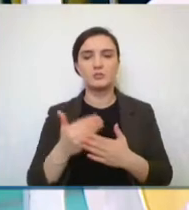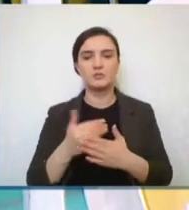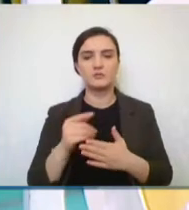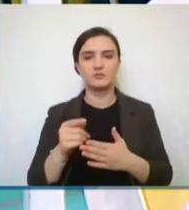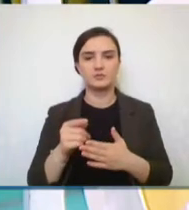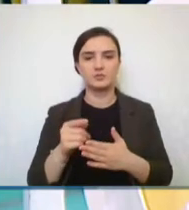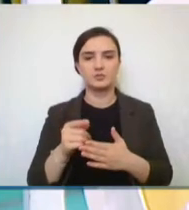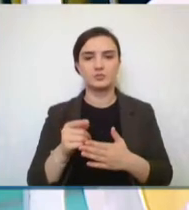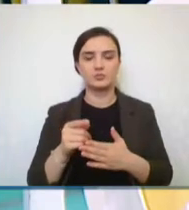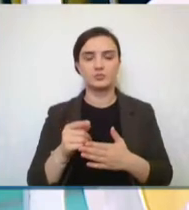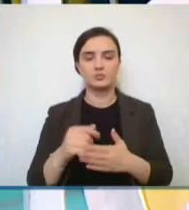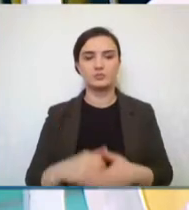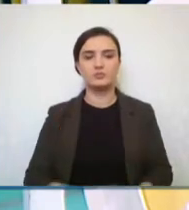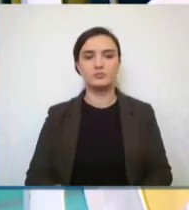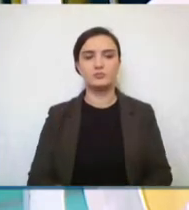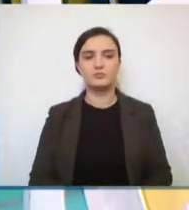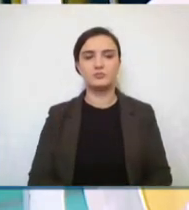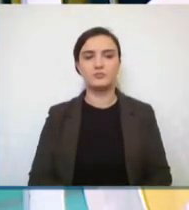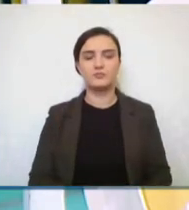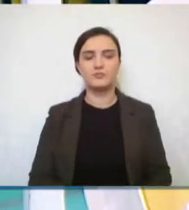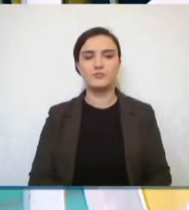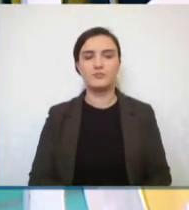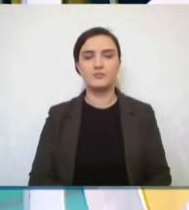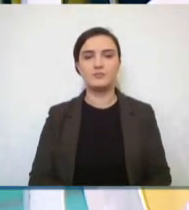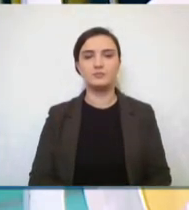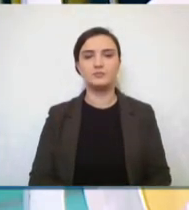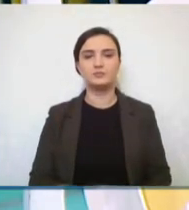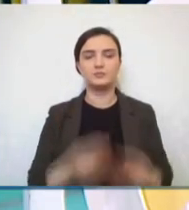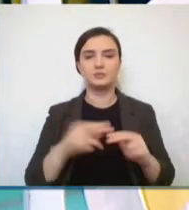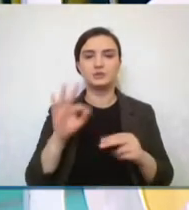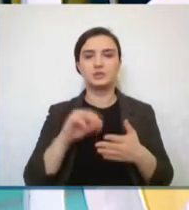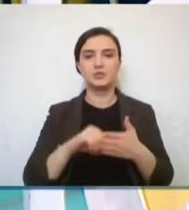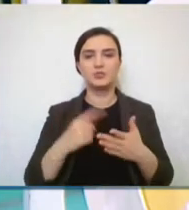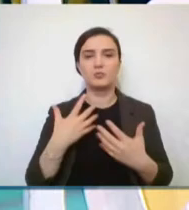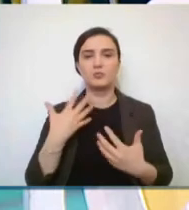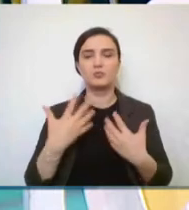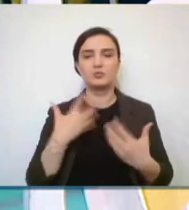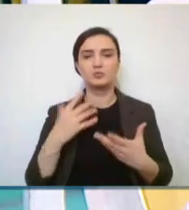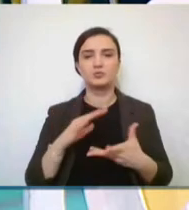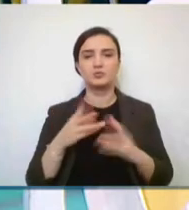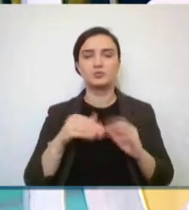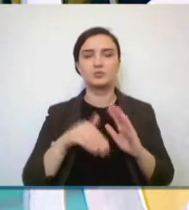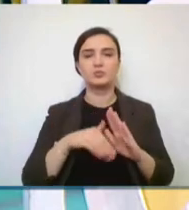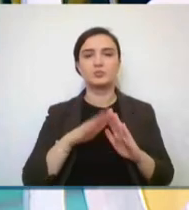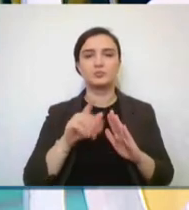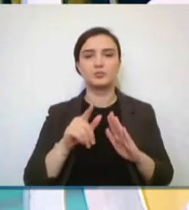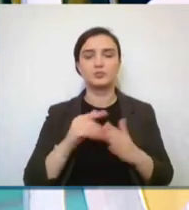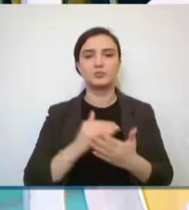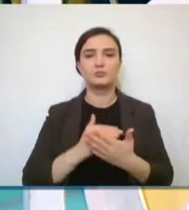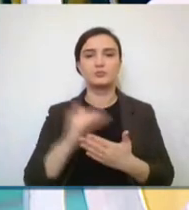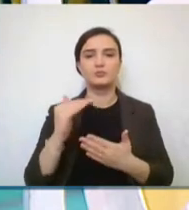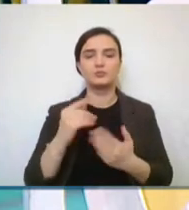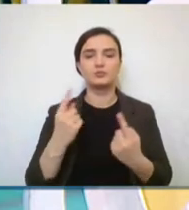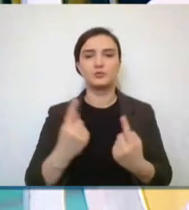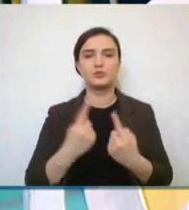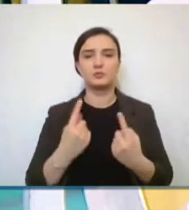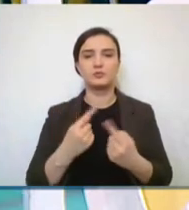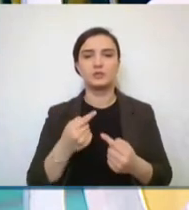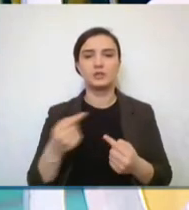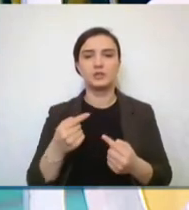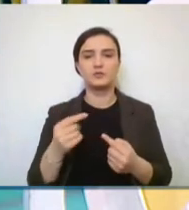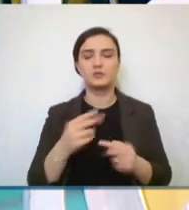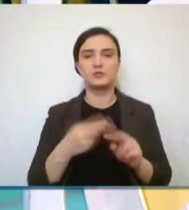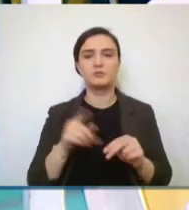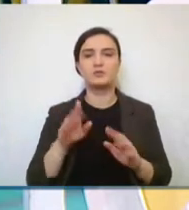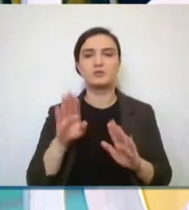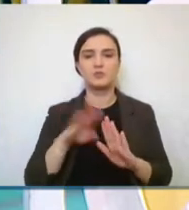კულტივირებაც მოხდა და იმის გამო, რომ ემოცია სულ უფრო და უფრო აიწიოს, ჩვეულებრივი ნეგატივი კი არა, იმაზე უარესი